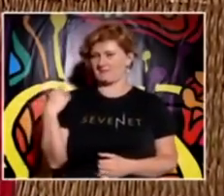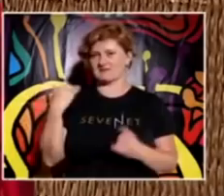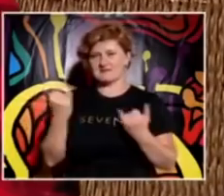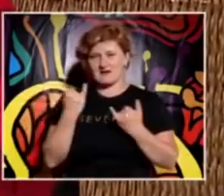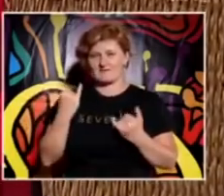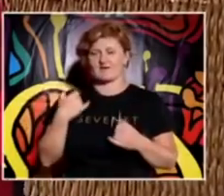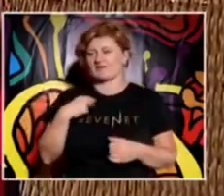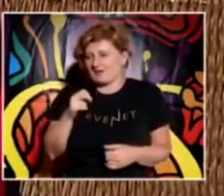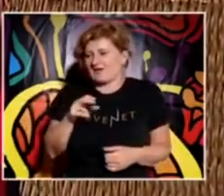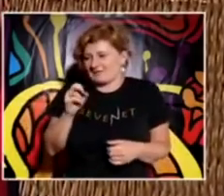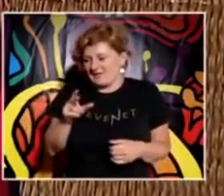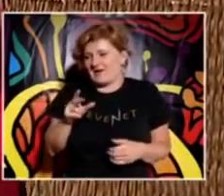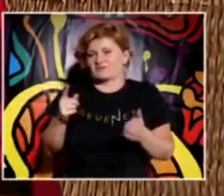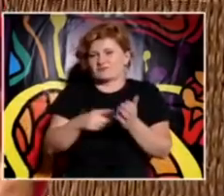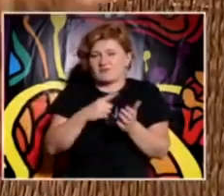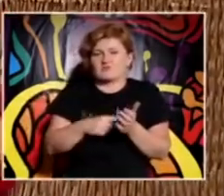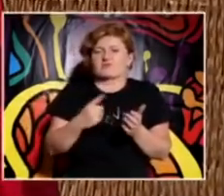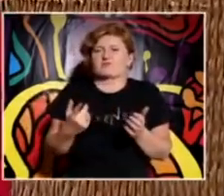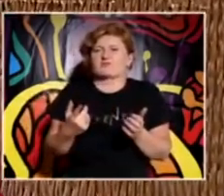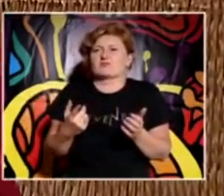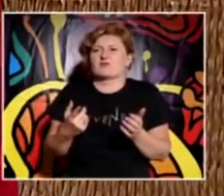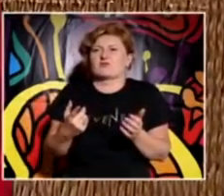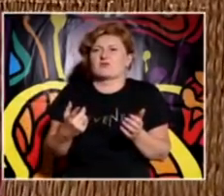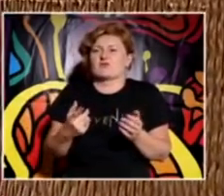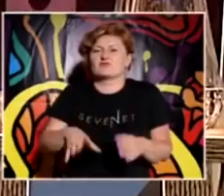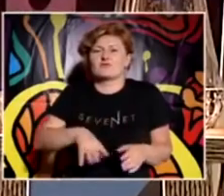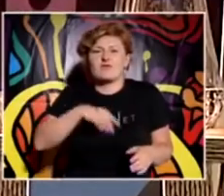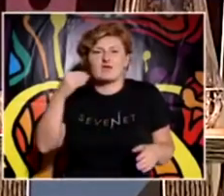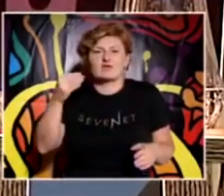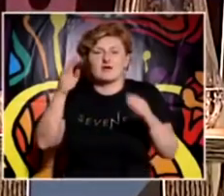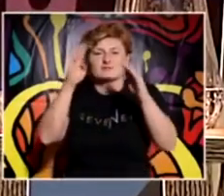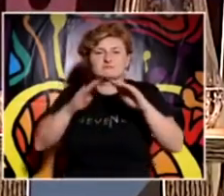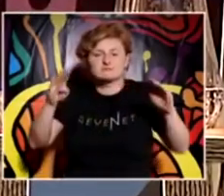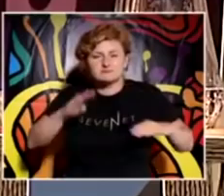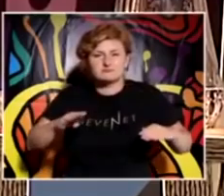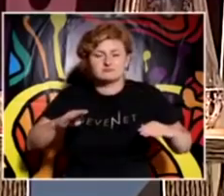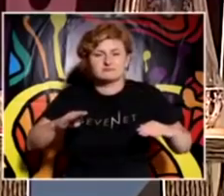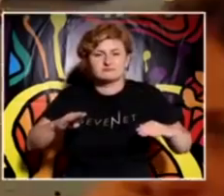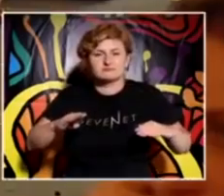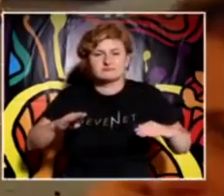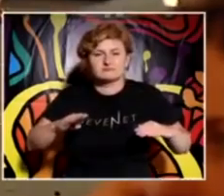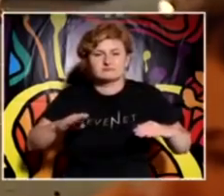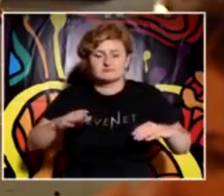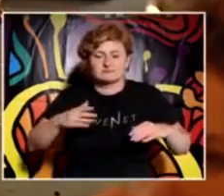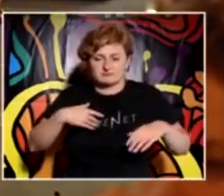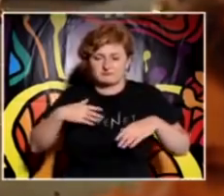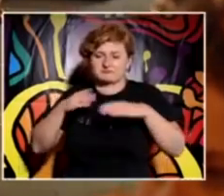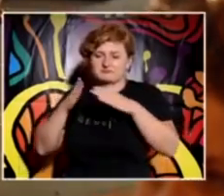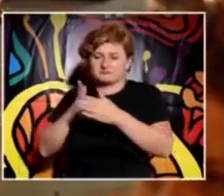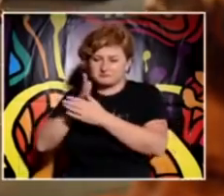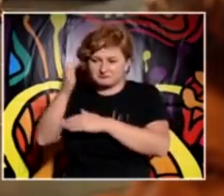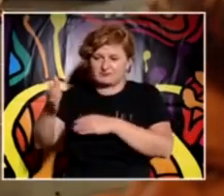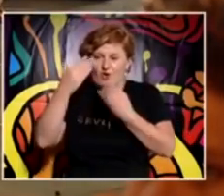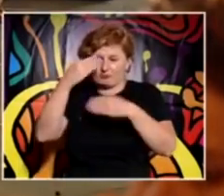zawsze jestem na tak, więc bardzo często, nawet święta Bożego Narodzenia spędzam u obcych ludzi. I wjeżdżam im na